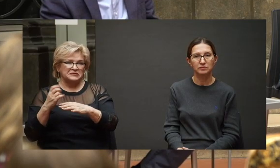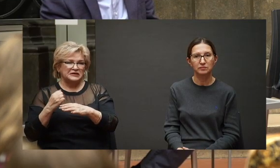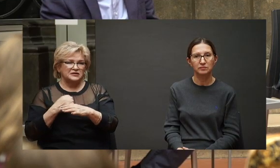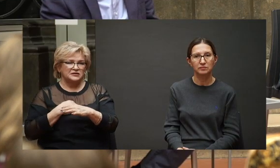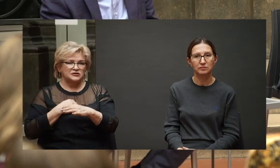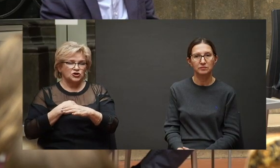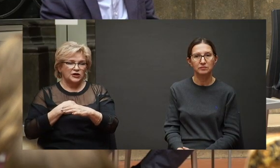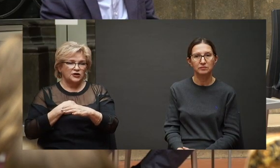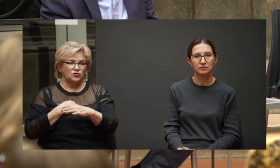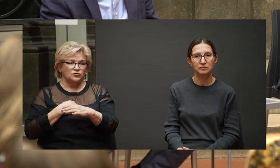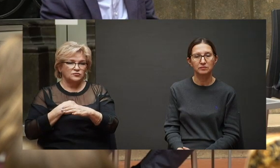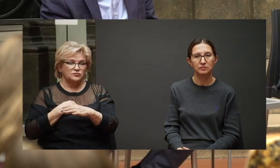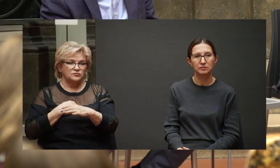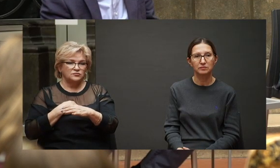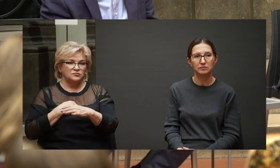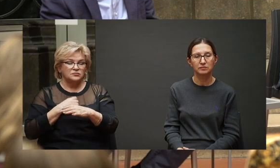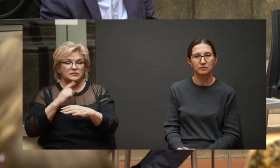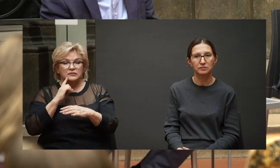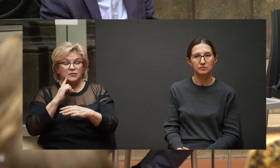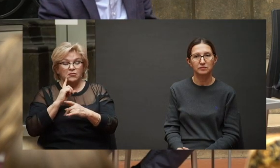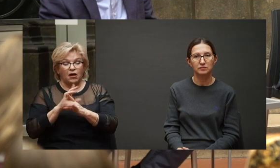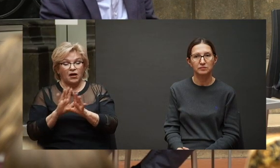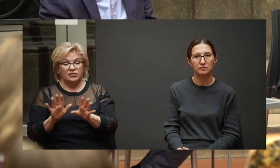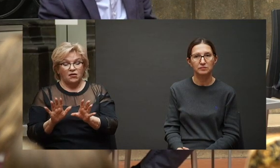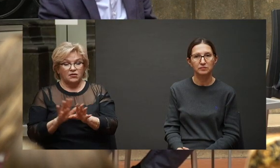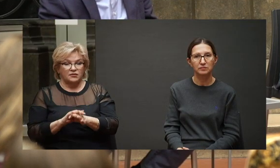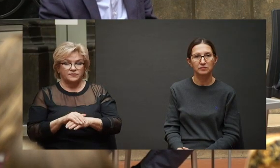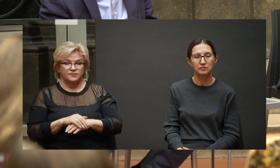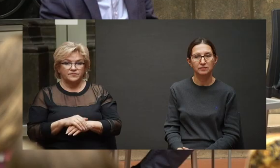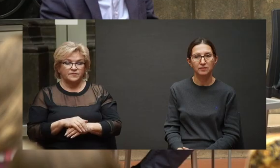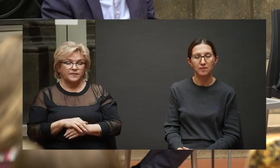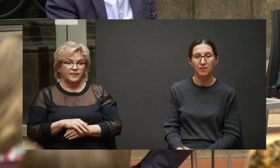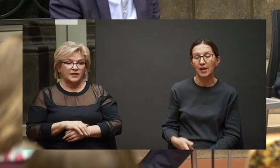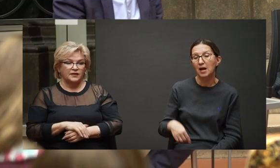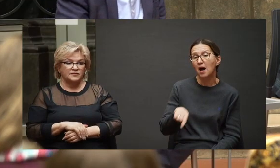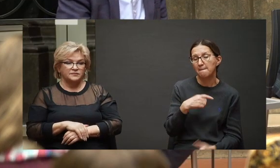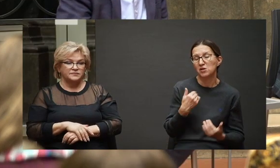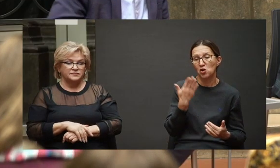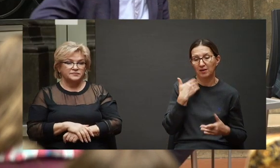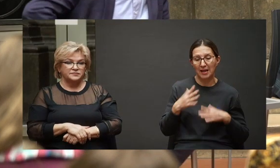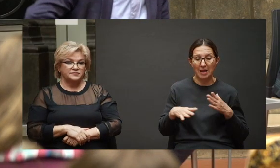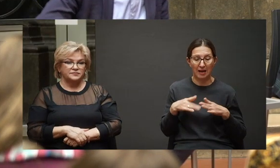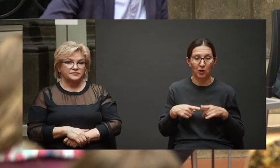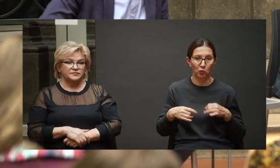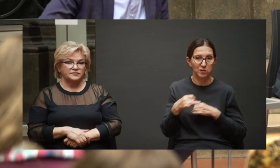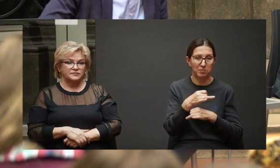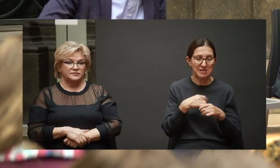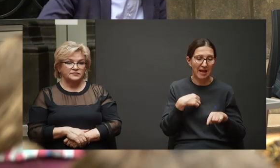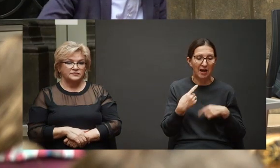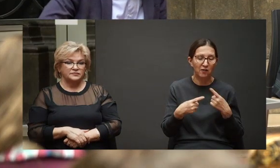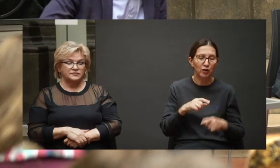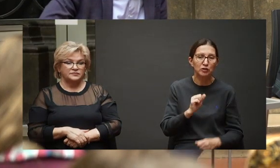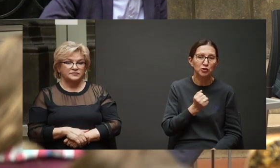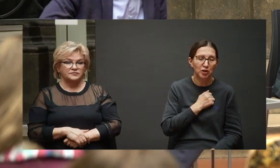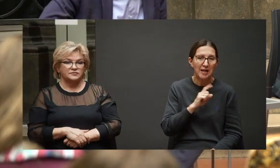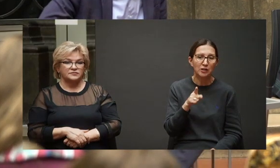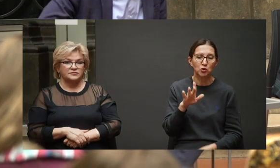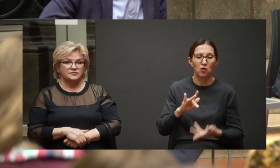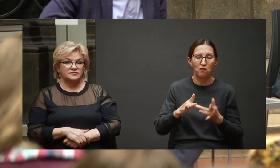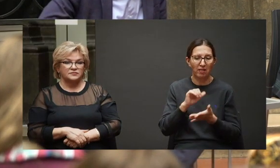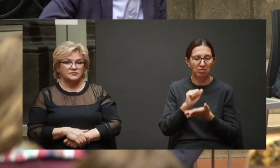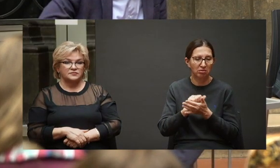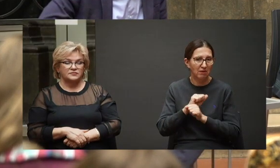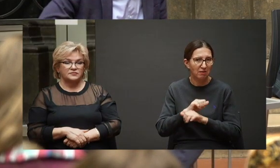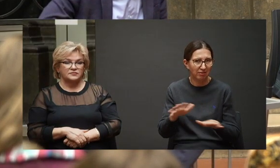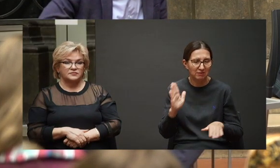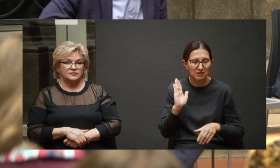сожалению, пока так. Вот мы сейчас, когда готовились к беседе, как раз говорили, что жаль, что выйдет в интернете